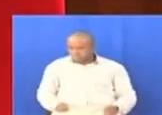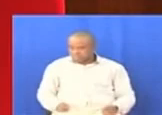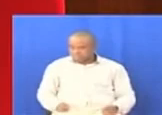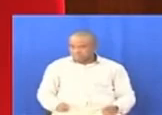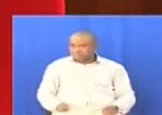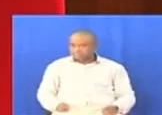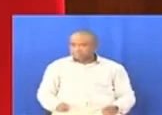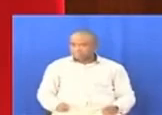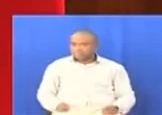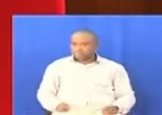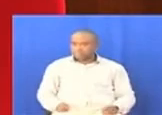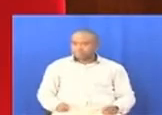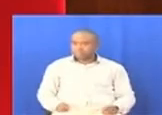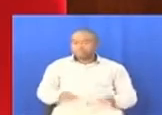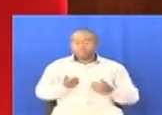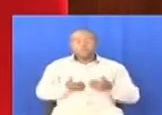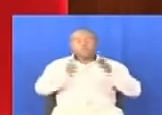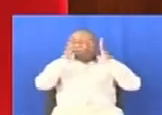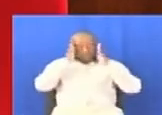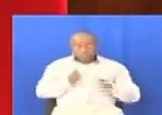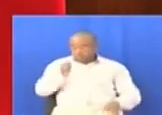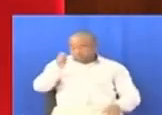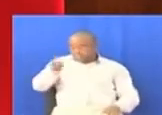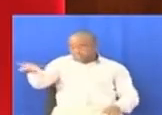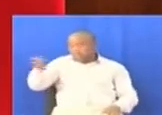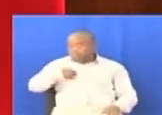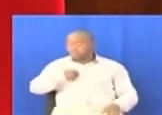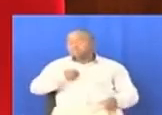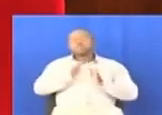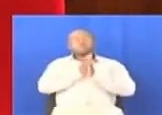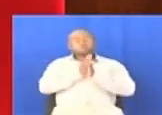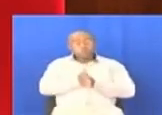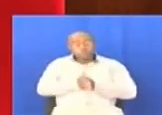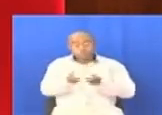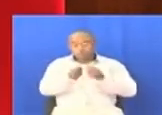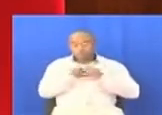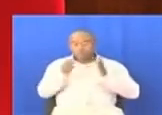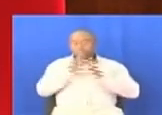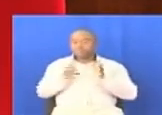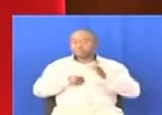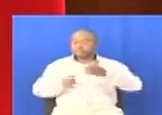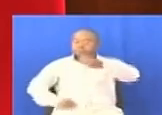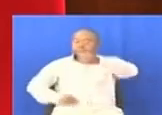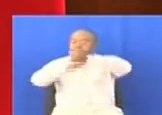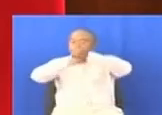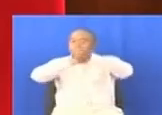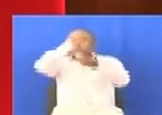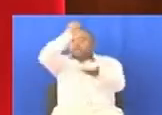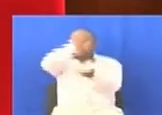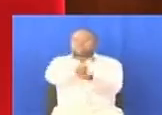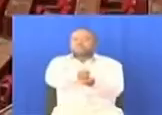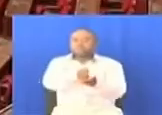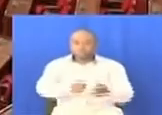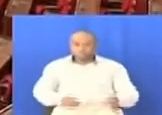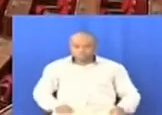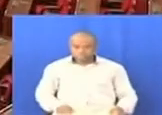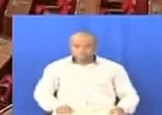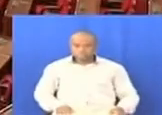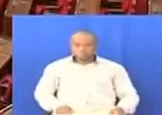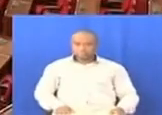ya kuyasema. Mheshimiwa Spika, nakushukuru sana kwa kunipa fursa hii, naunga mkono azimio hili.